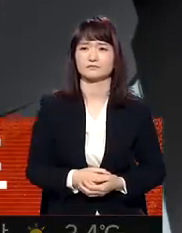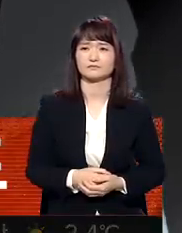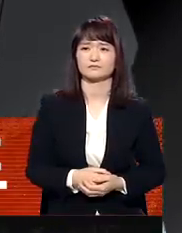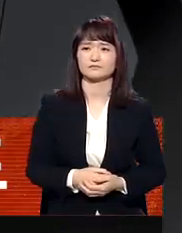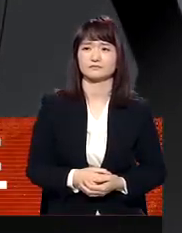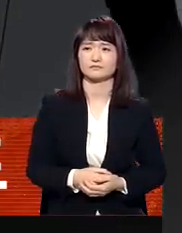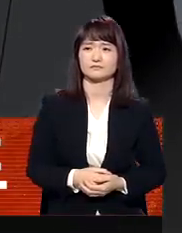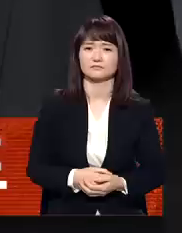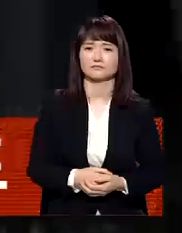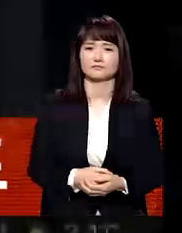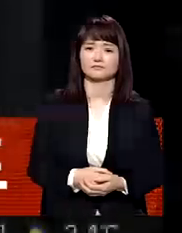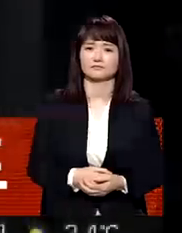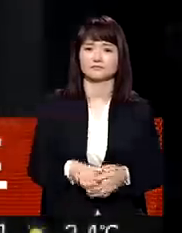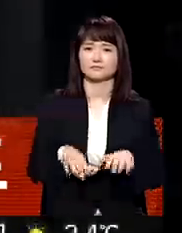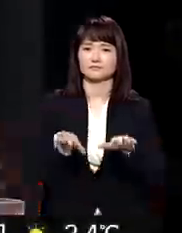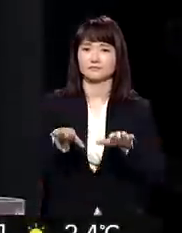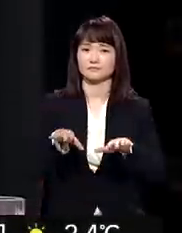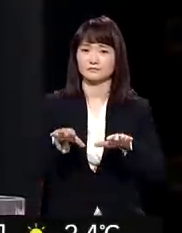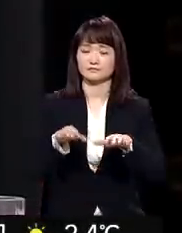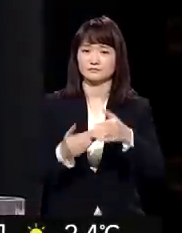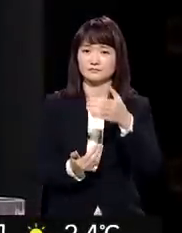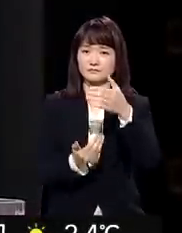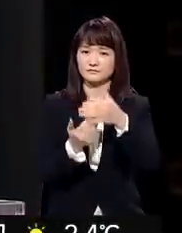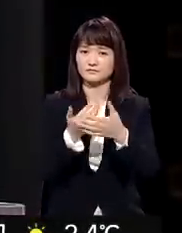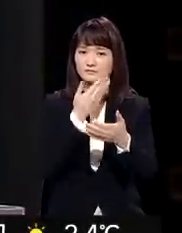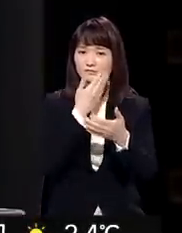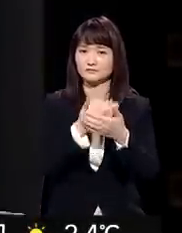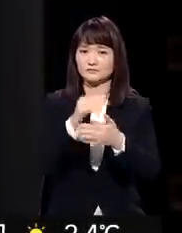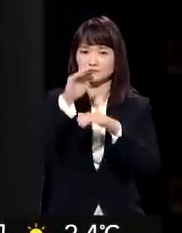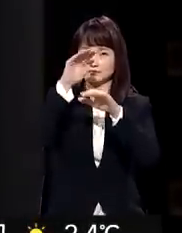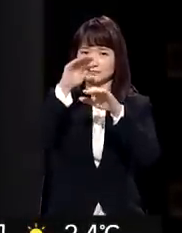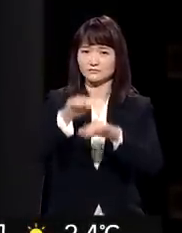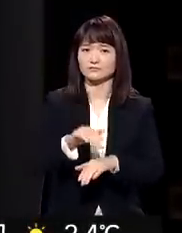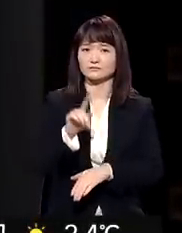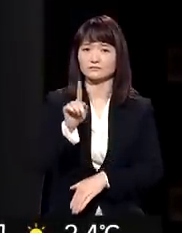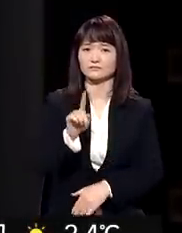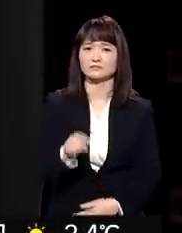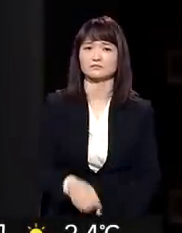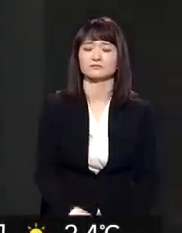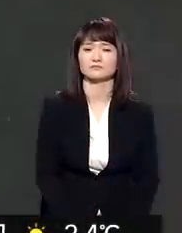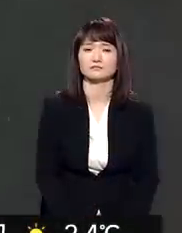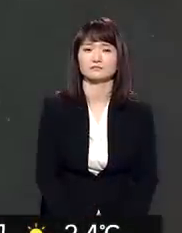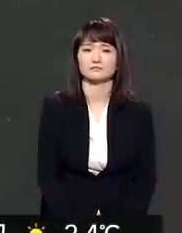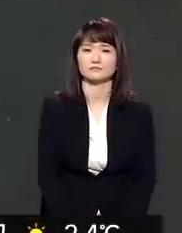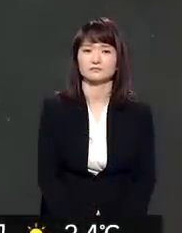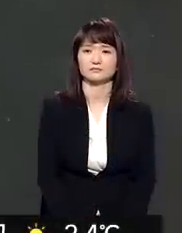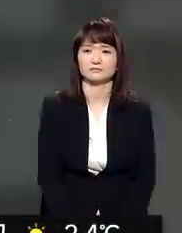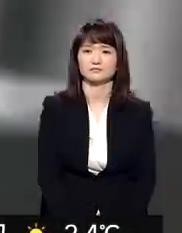자 그럼 여기서 오늘 첫 번째 사건 체크 포인트 짚어보죠